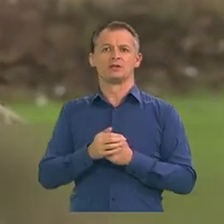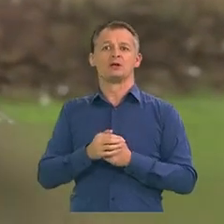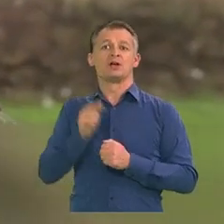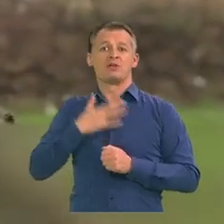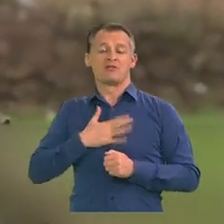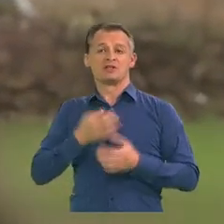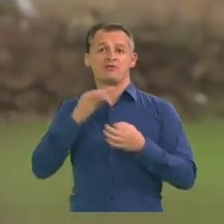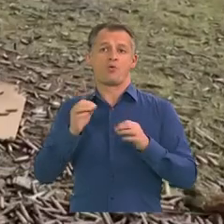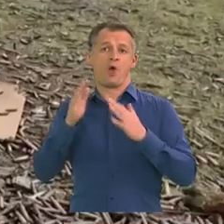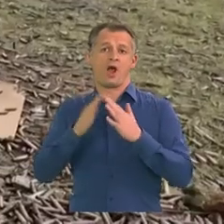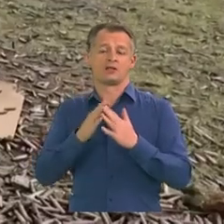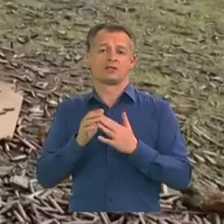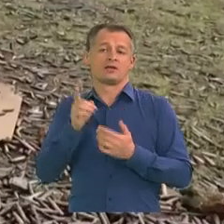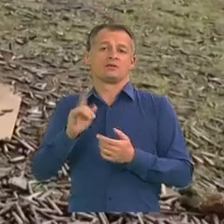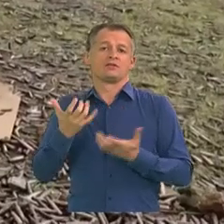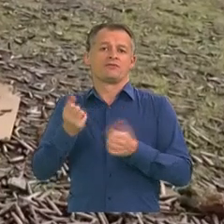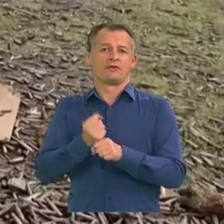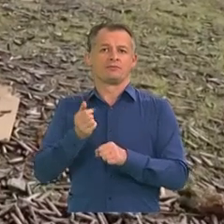хотелось бы, чтобы ничего этого не было.